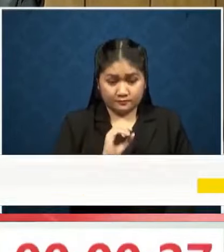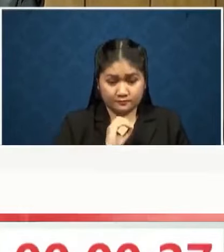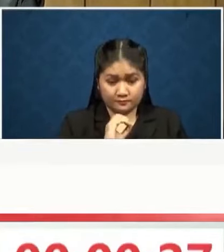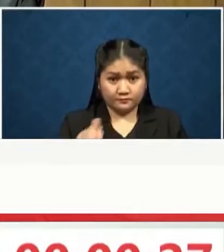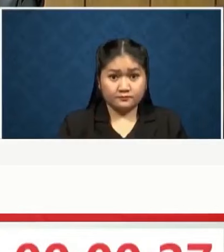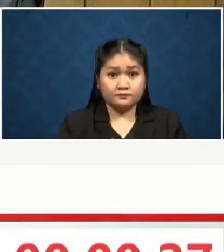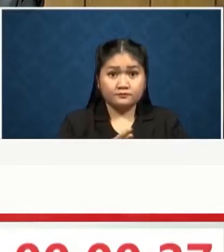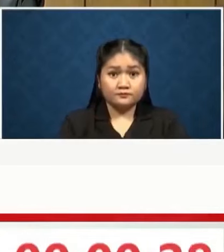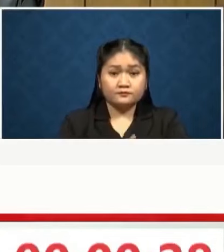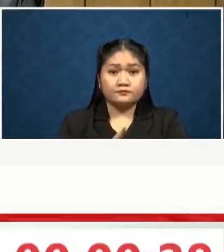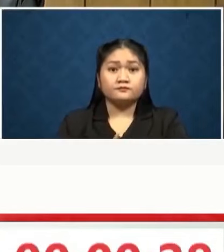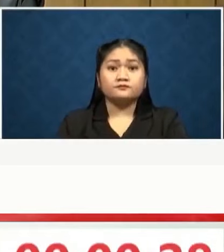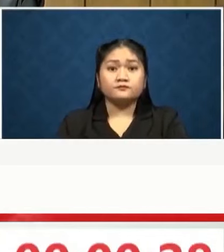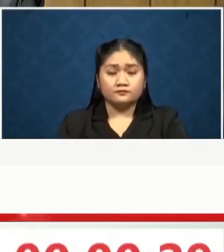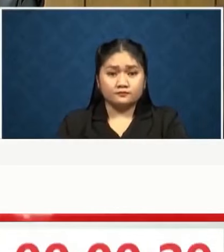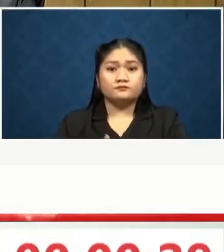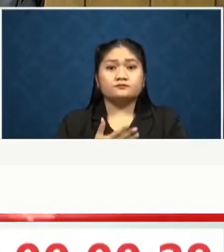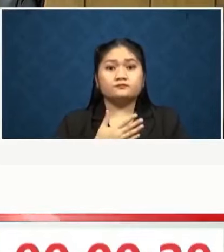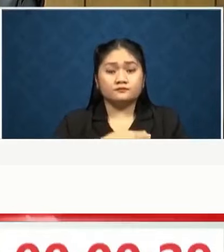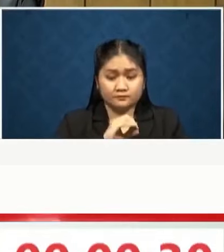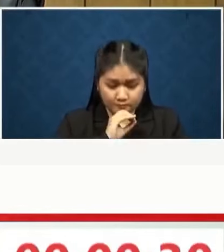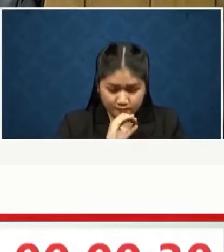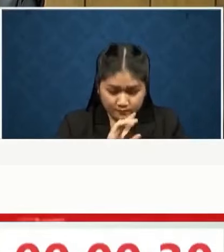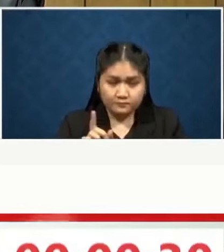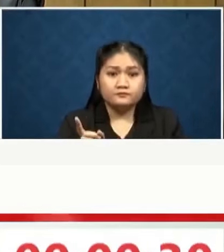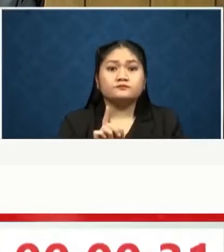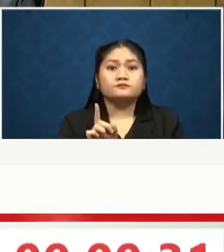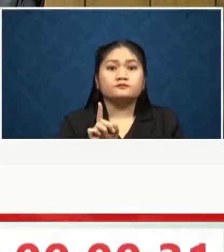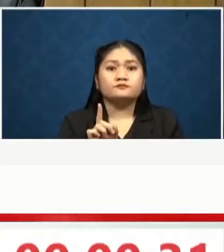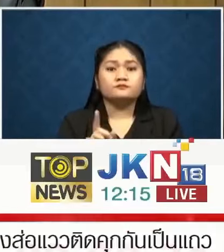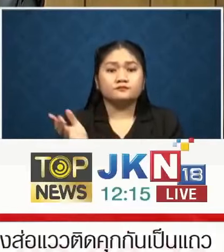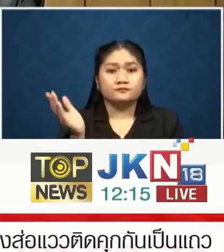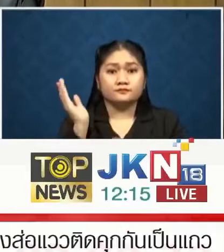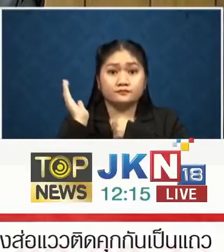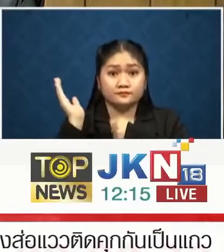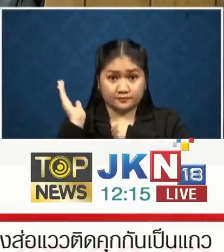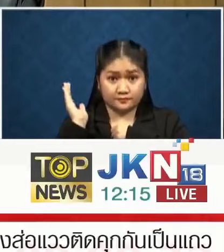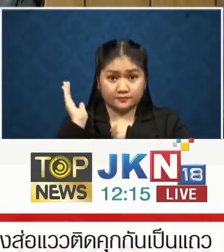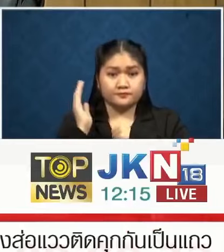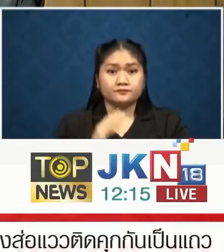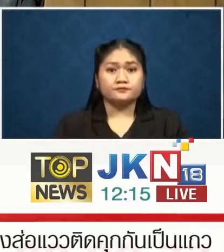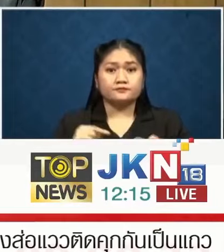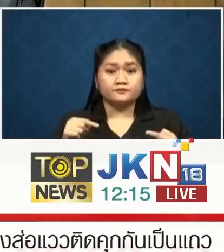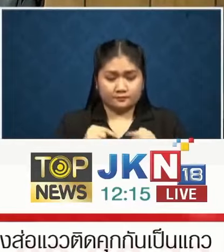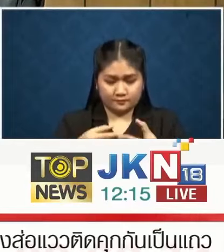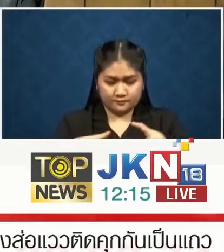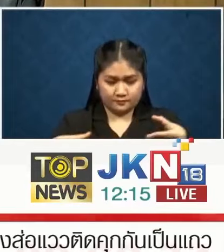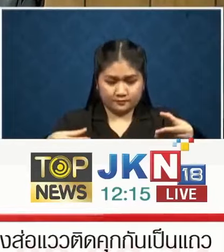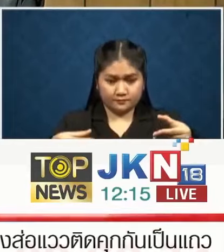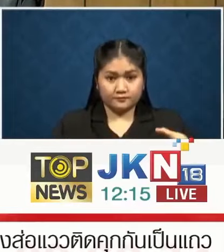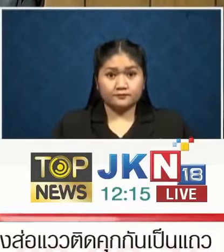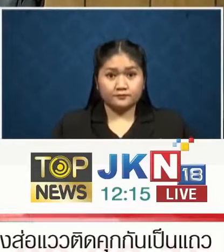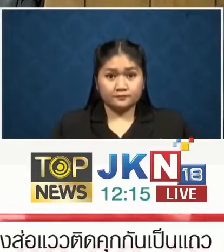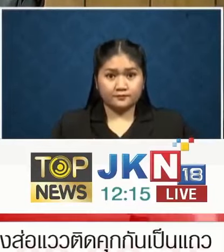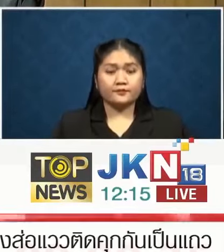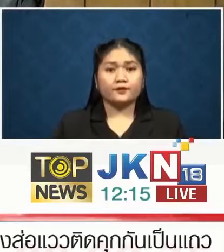ตริย์ซึ่งสว.สุวพันธ์เนี่ยเขามองแบบนี้ว่าอยากจะให้มีการผลักดันเรื่องของหลักสูตรที่เรียกว่าเป็นการรุกด้านการสื่อส